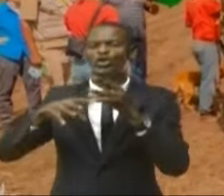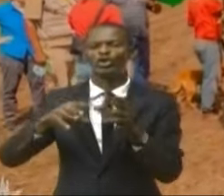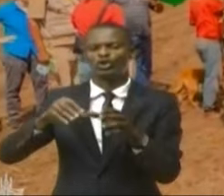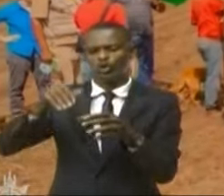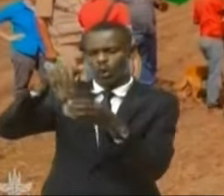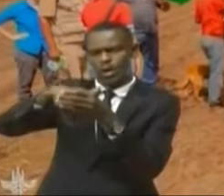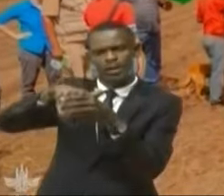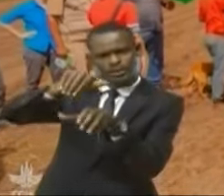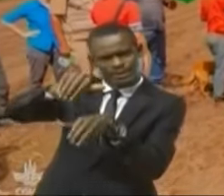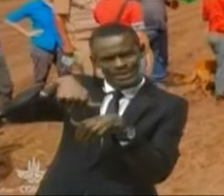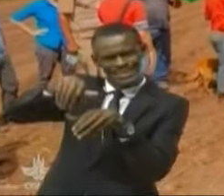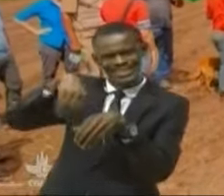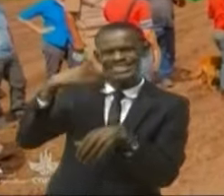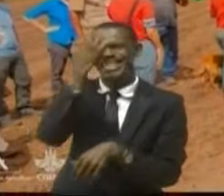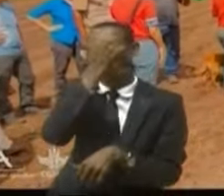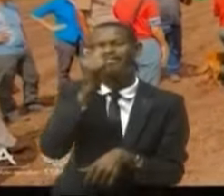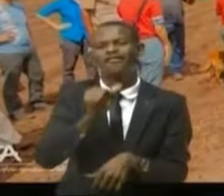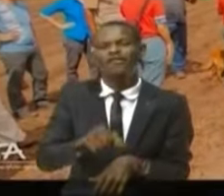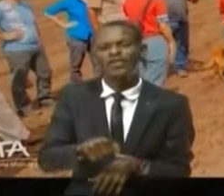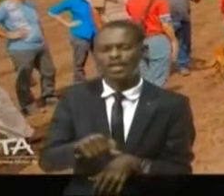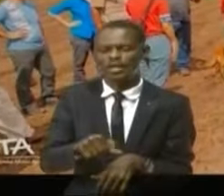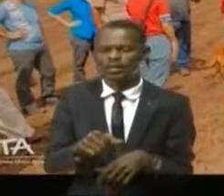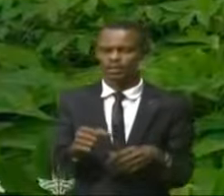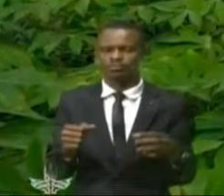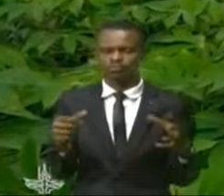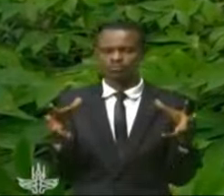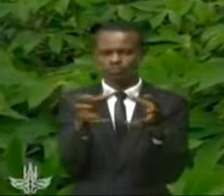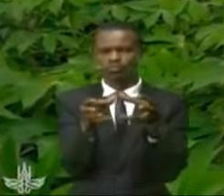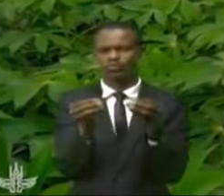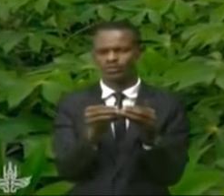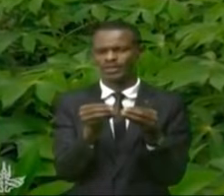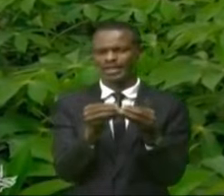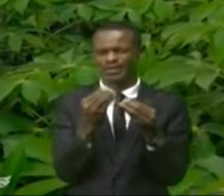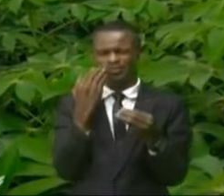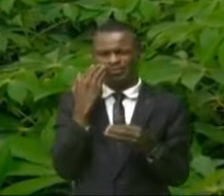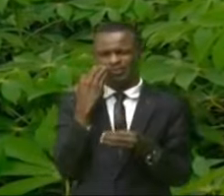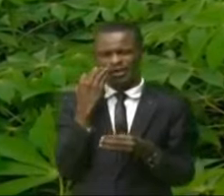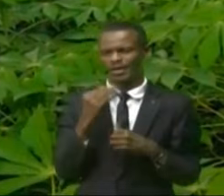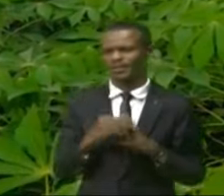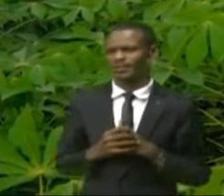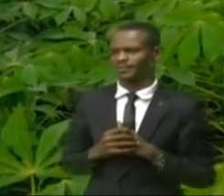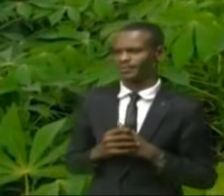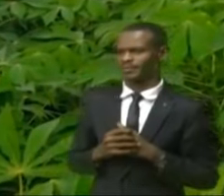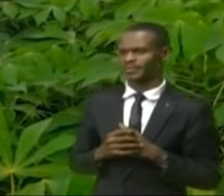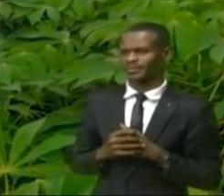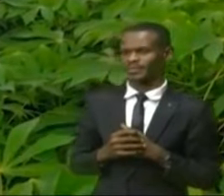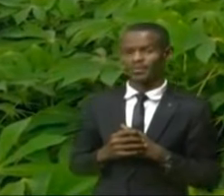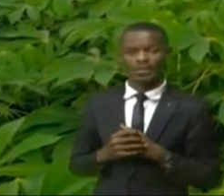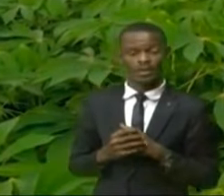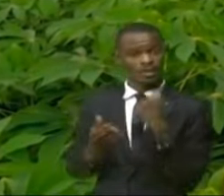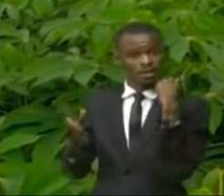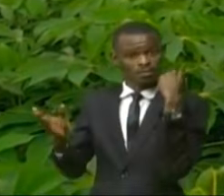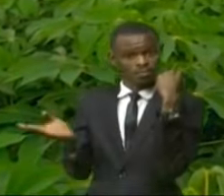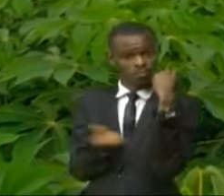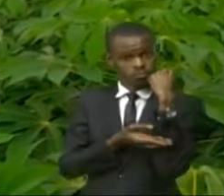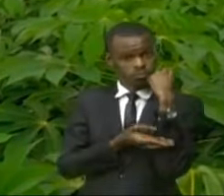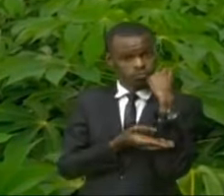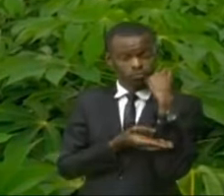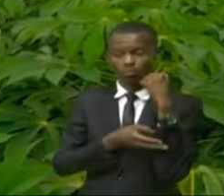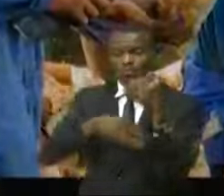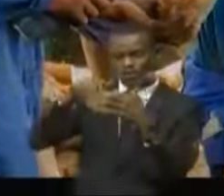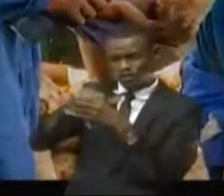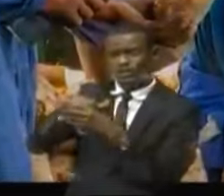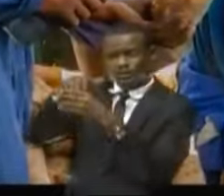Atteindre le plein potentiel de la chaîne de valeur du manioc, l'RDC a fait de cette ambition sa priorité. Le manioc,